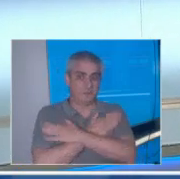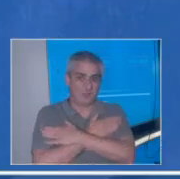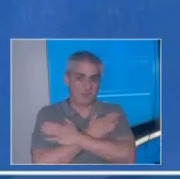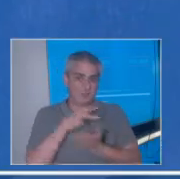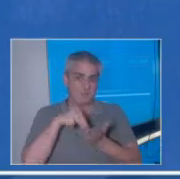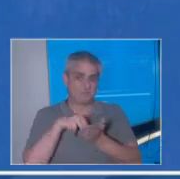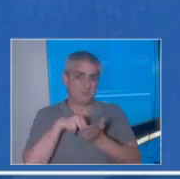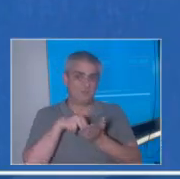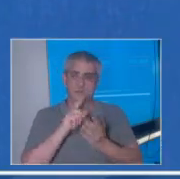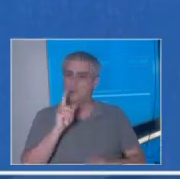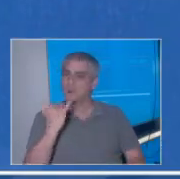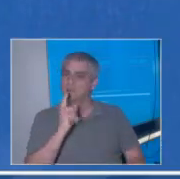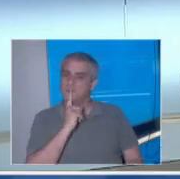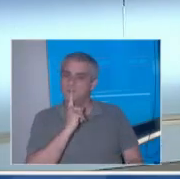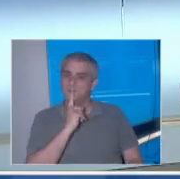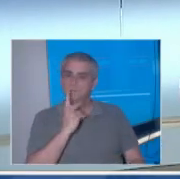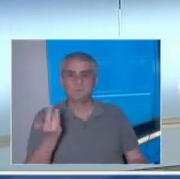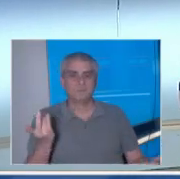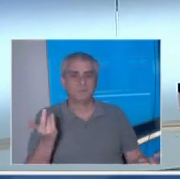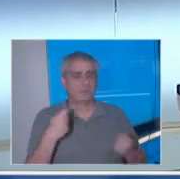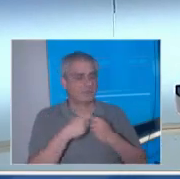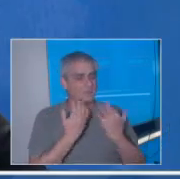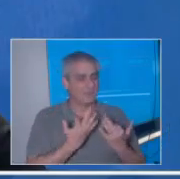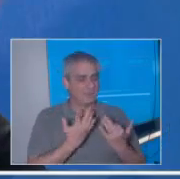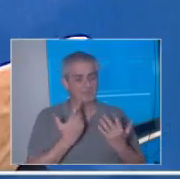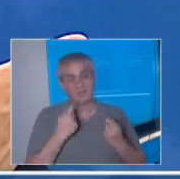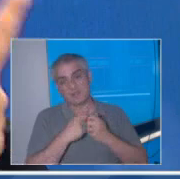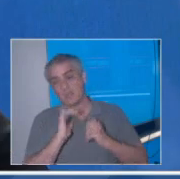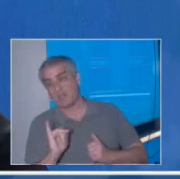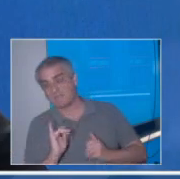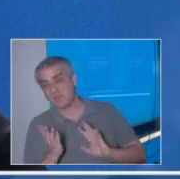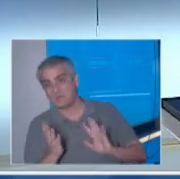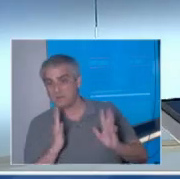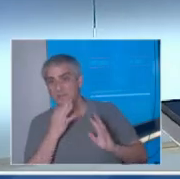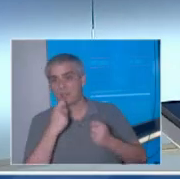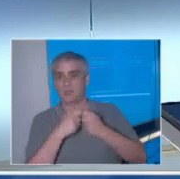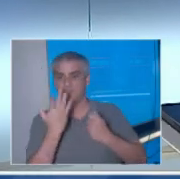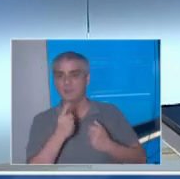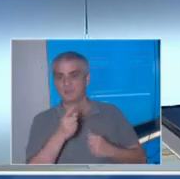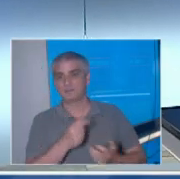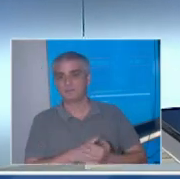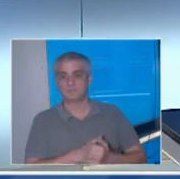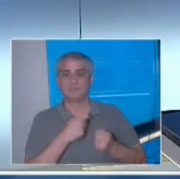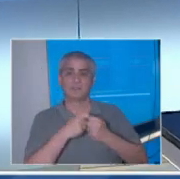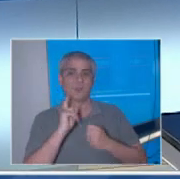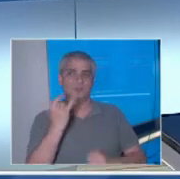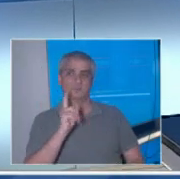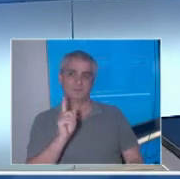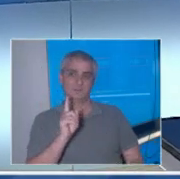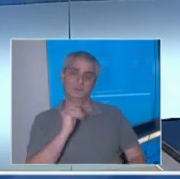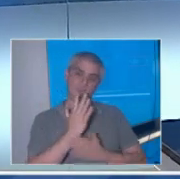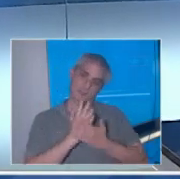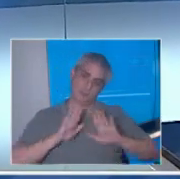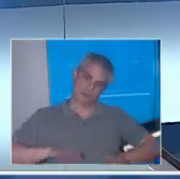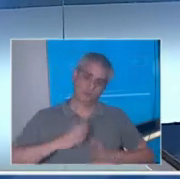עומדים בקדיש. אגב, לא תמיד. לא, עומדים. תלוי איפה. תלוי מתי. תלוי מתי. נכון. זו שאלה של תלוי מתי. הנה, אז גם אצלנו, זה תלוי מתי. לא תמיד. יש חלק